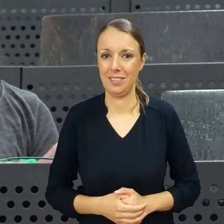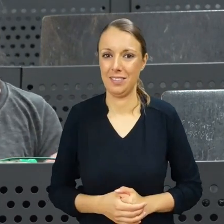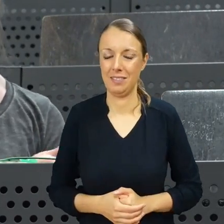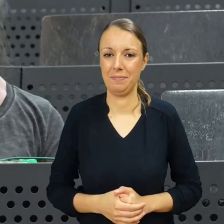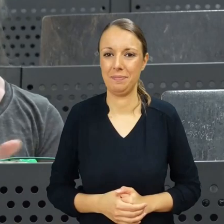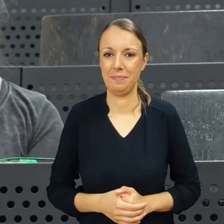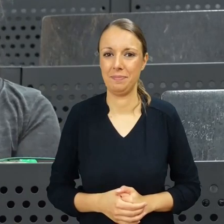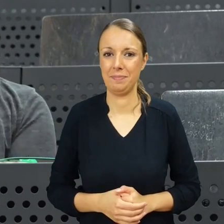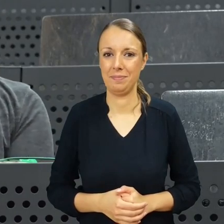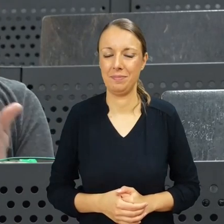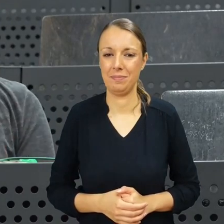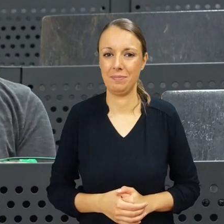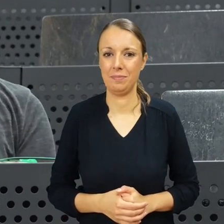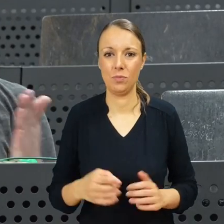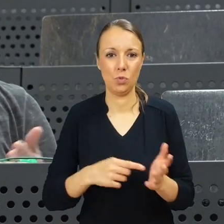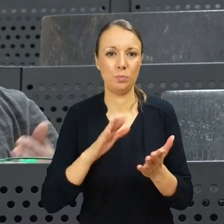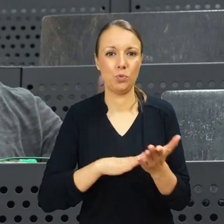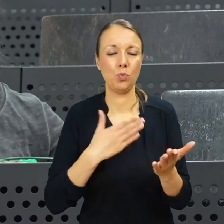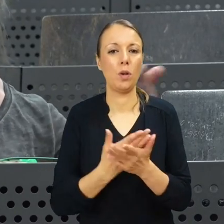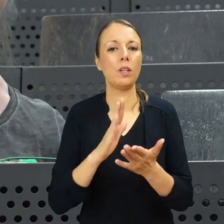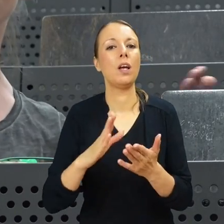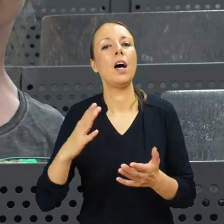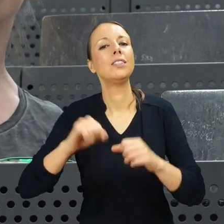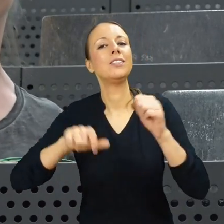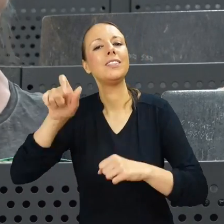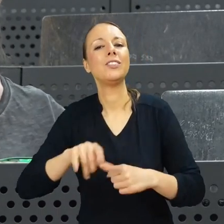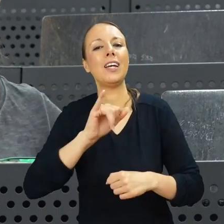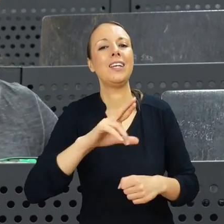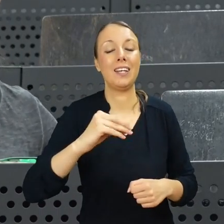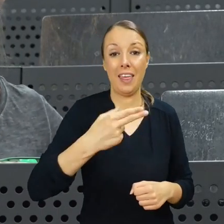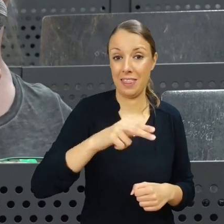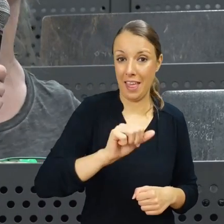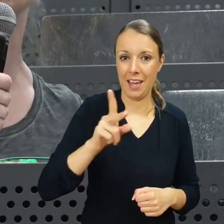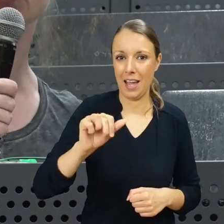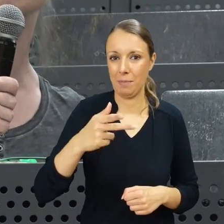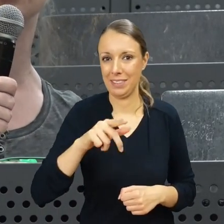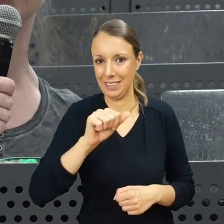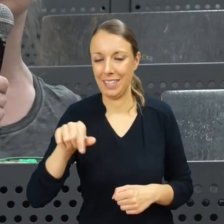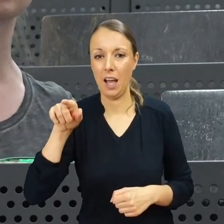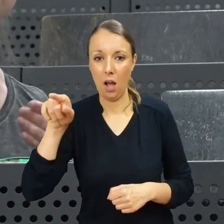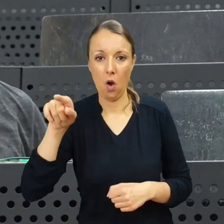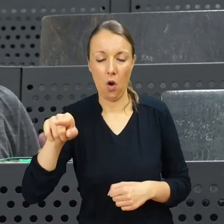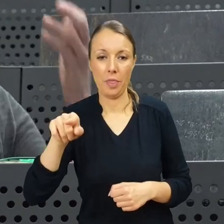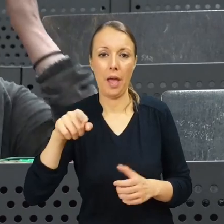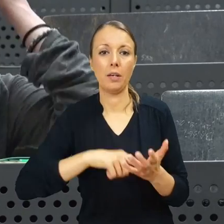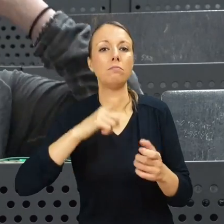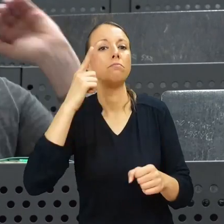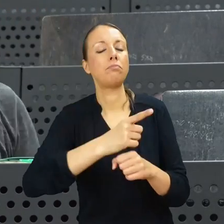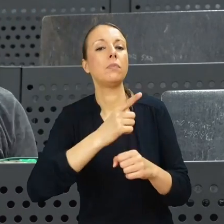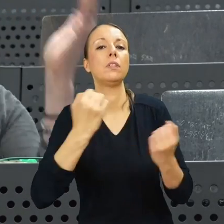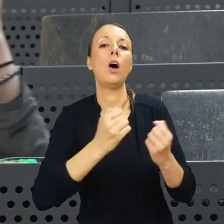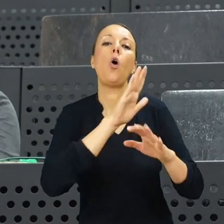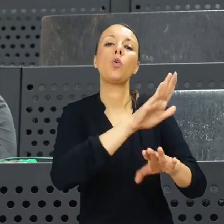to na przykład sędzi Ireny Kamińskiej, która orzekała właśnie w taki sposób chroniący administrację w naszej